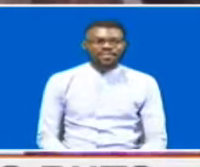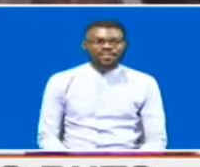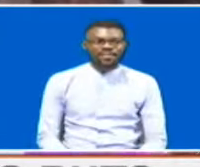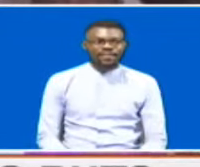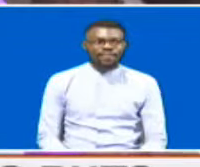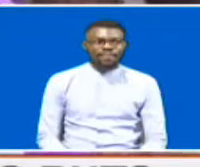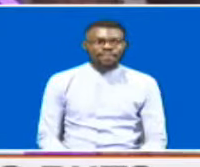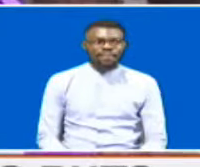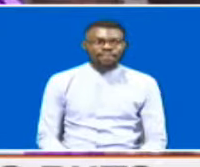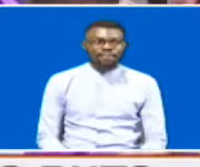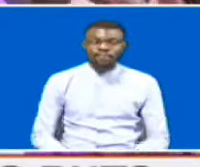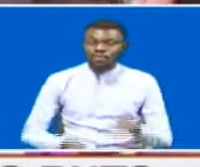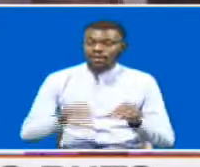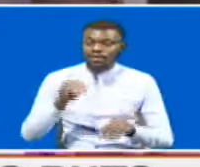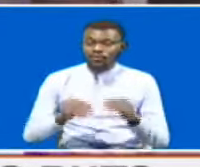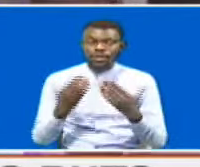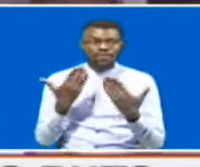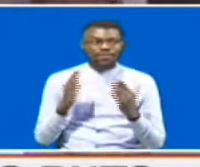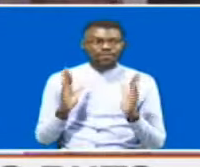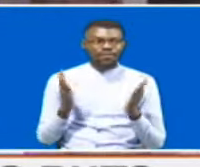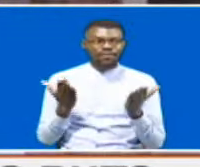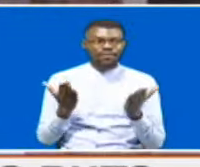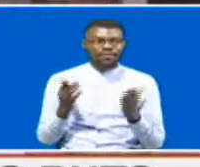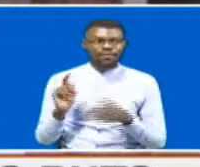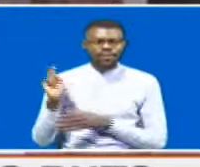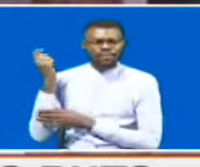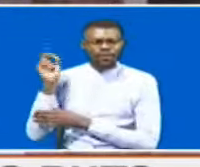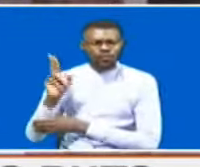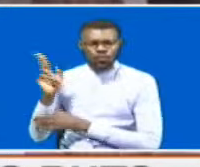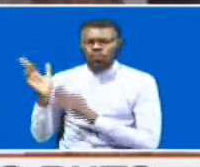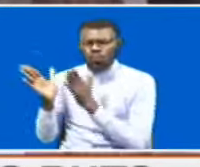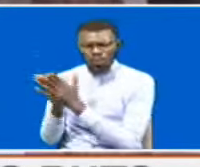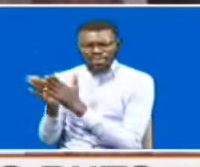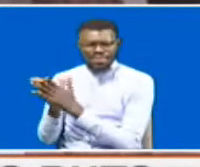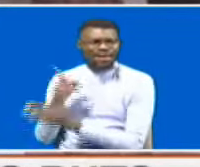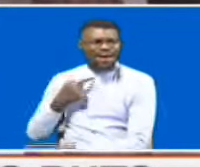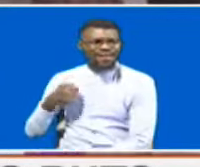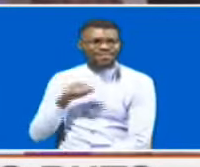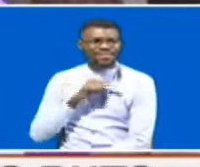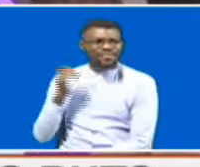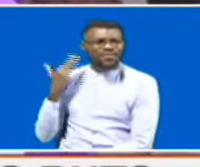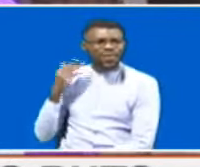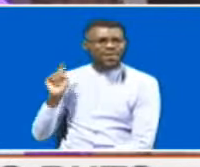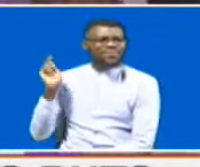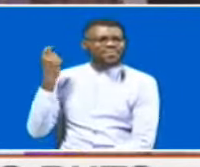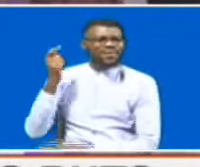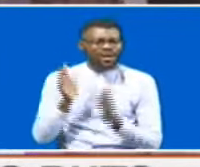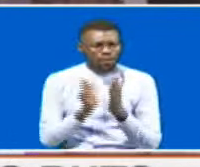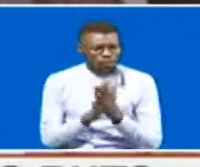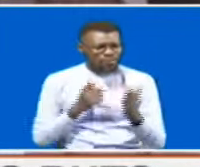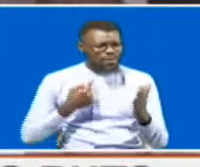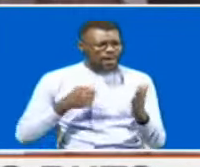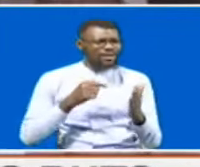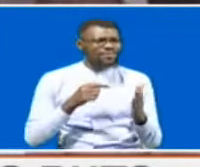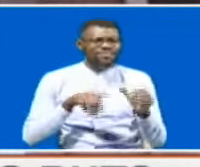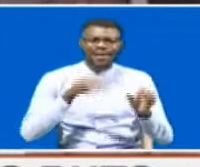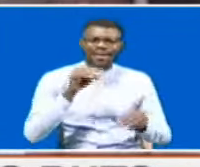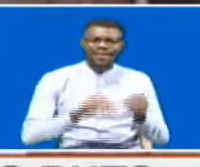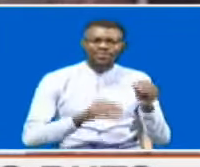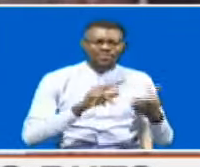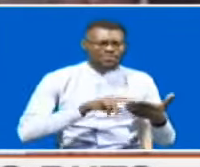Na election ilipokwisha, sisi ndio tulikuwa na President Uhuru Kenyatta. President mzima muwe na yeye mshindi